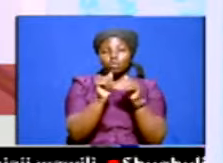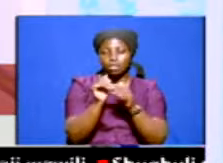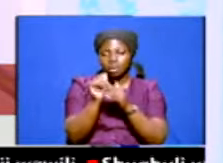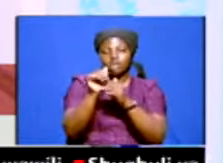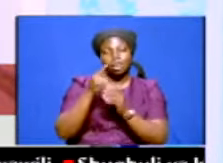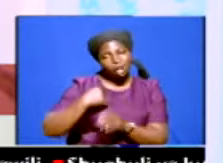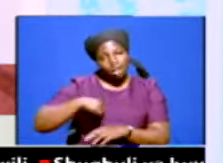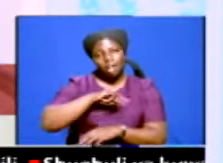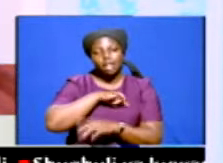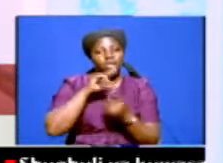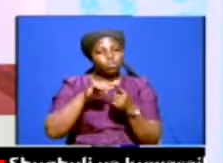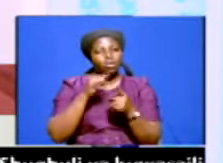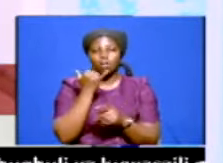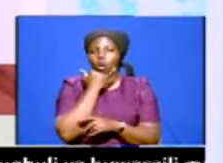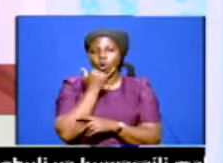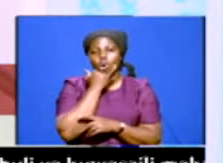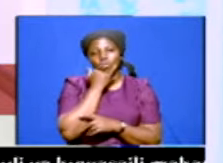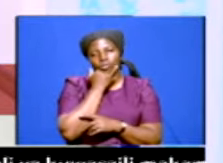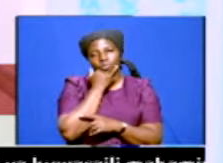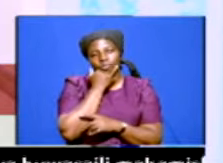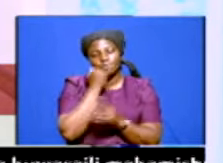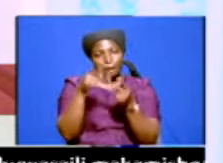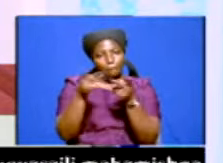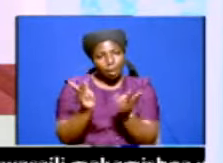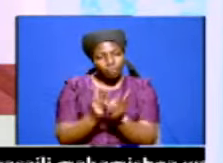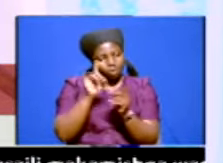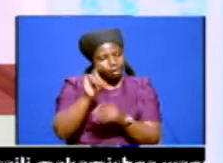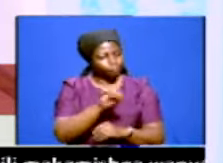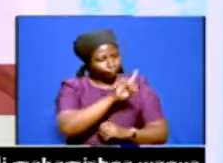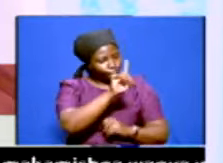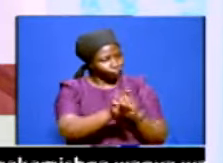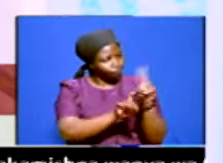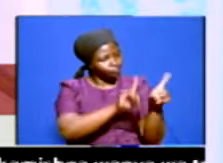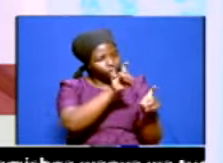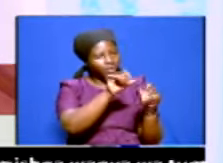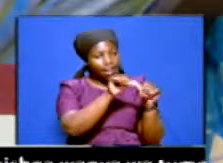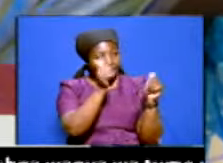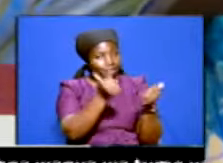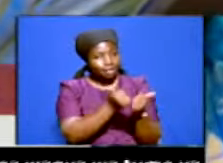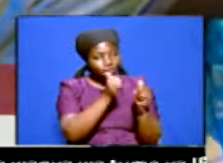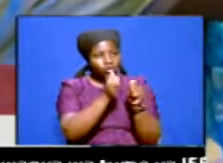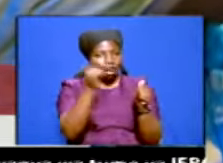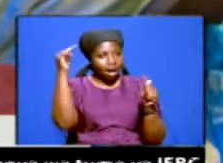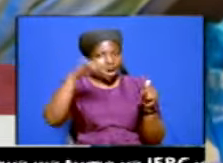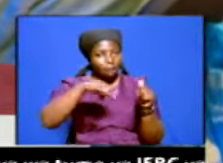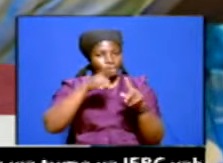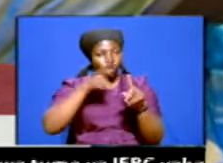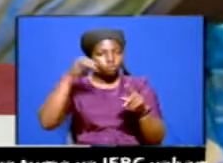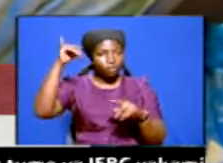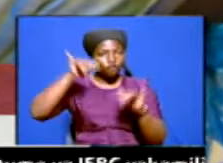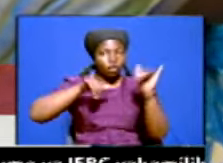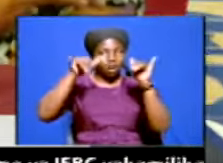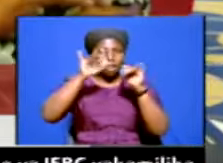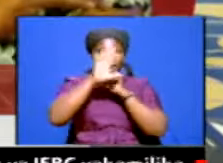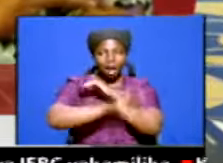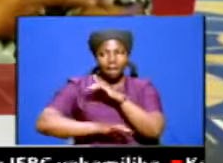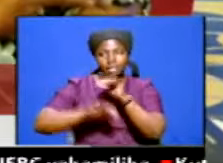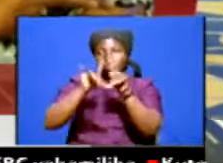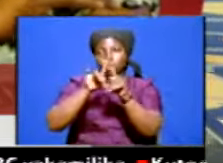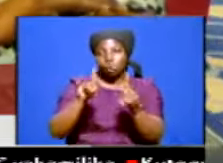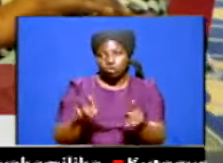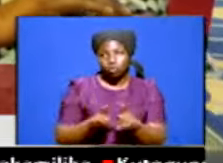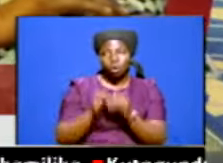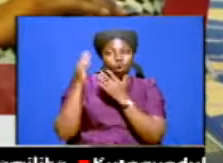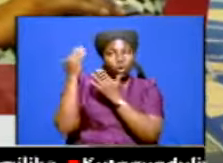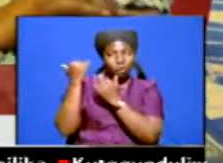hands. So we must vet even those agencies who are coming from abroad. Hata hivyo, alisema matumaini yangalipo kwani